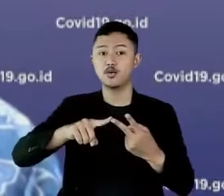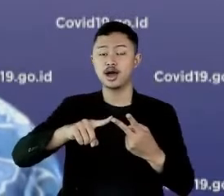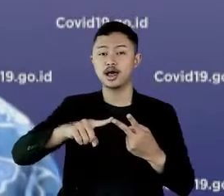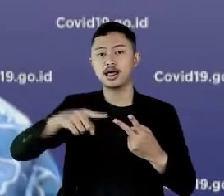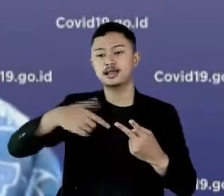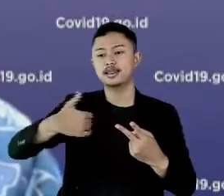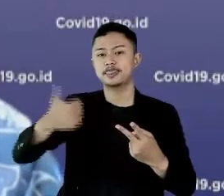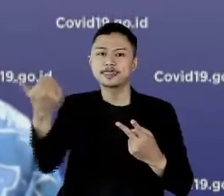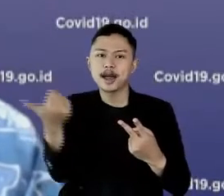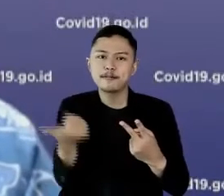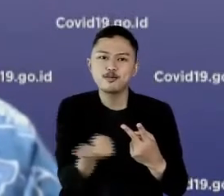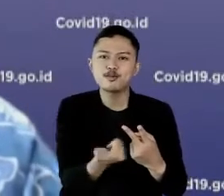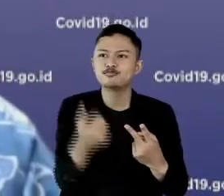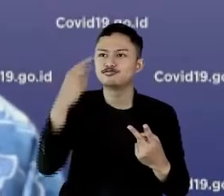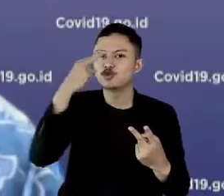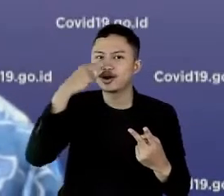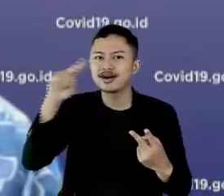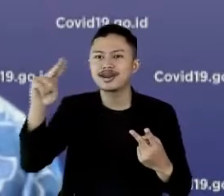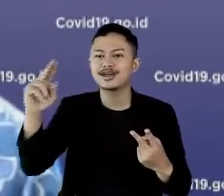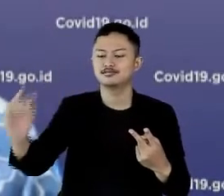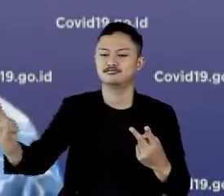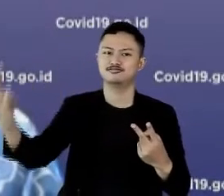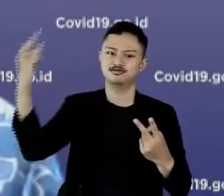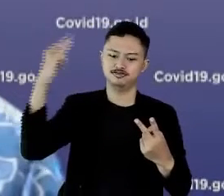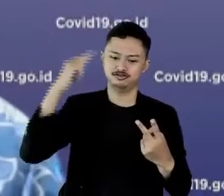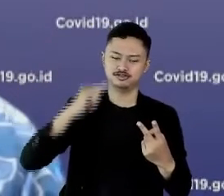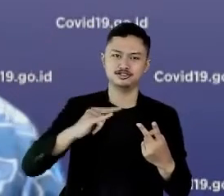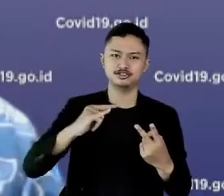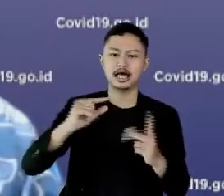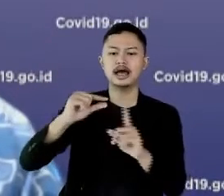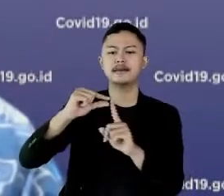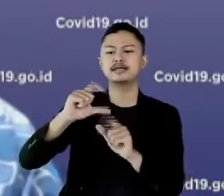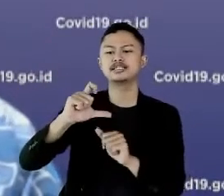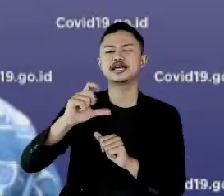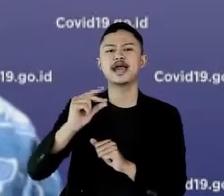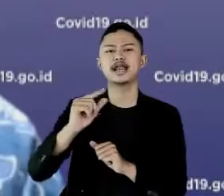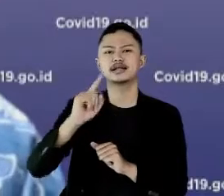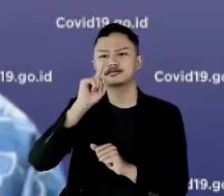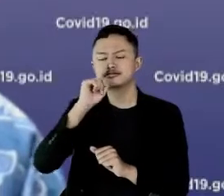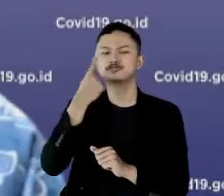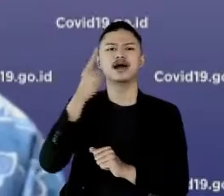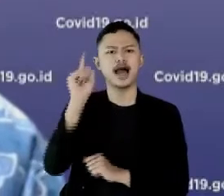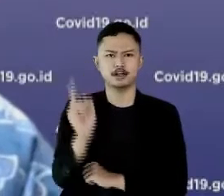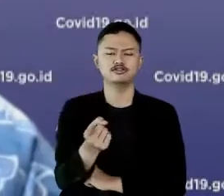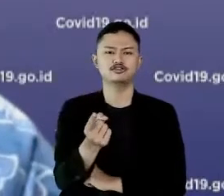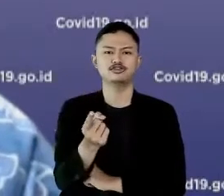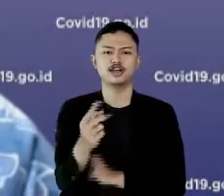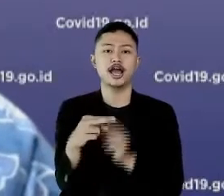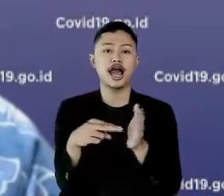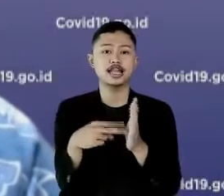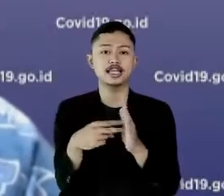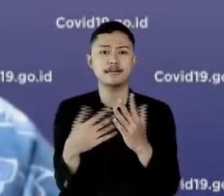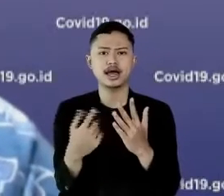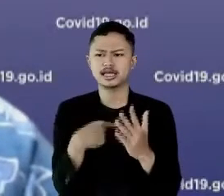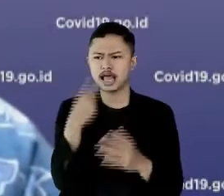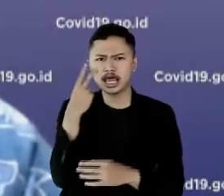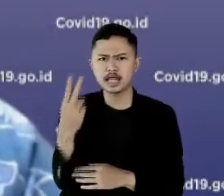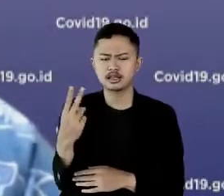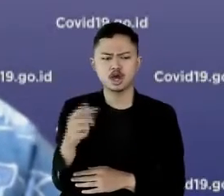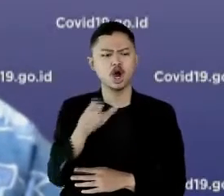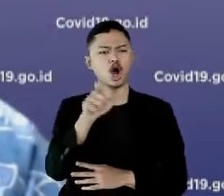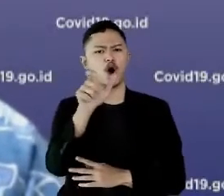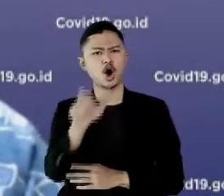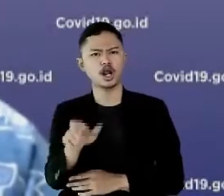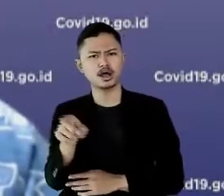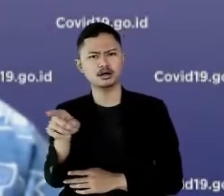itu harus diperiksa PCR. Jadi artinya kita tidak lagi percaya saja